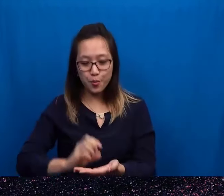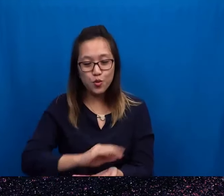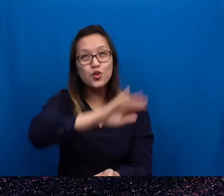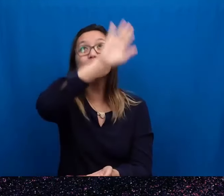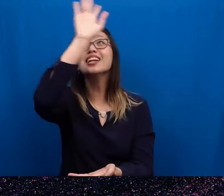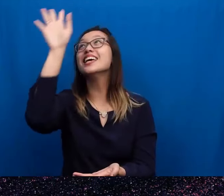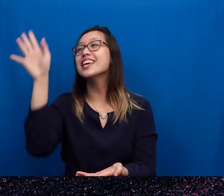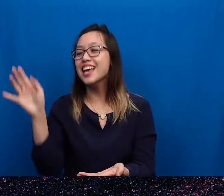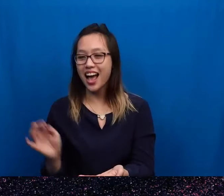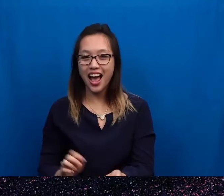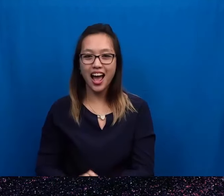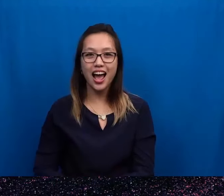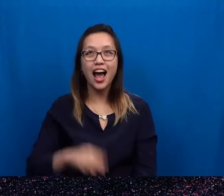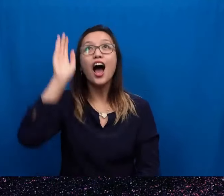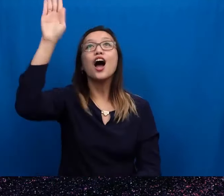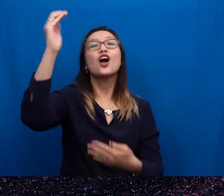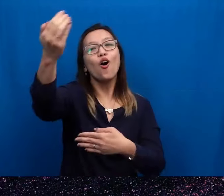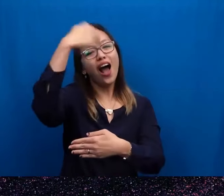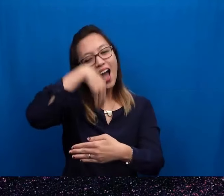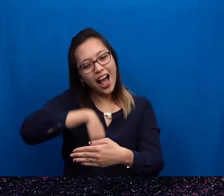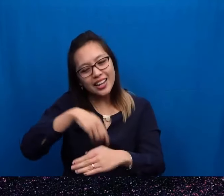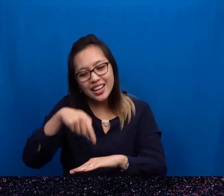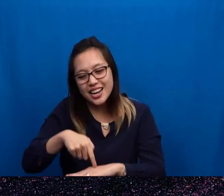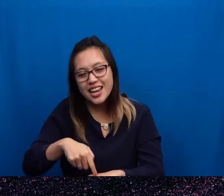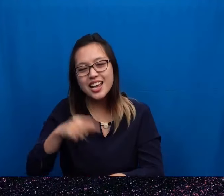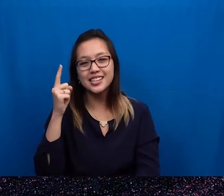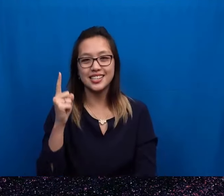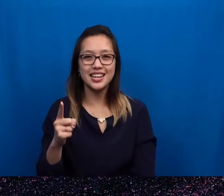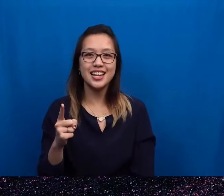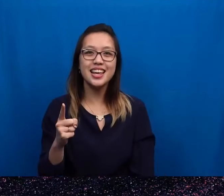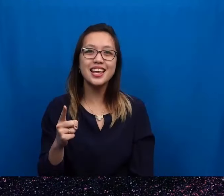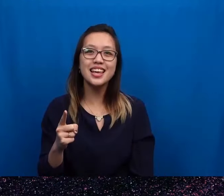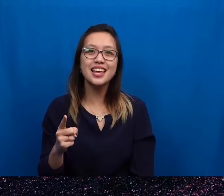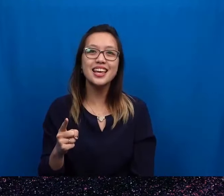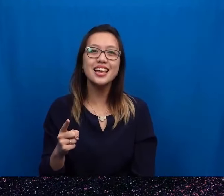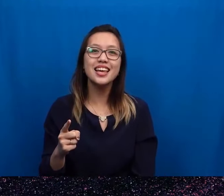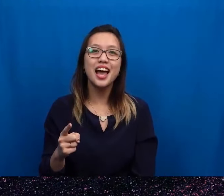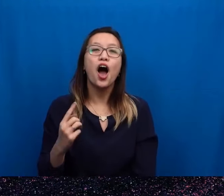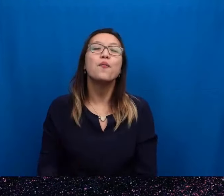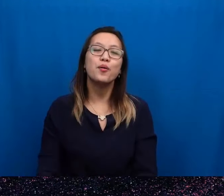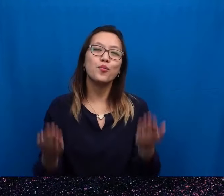kekal mulia, Kau hadir di sini,